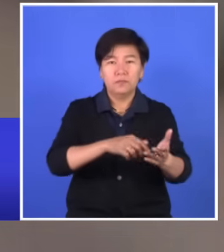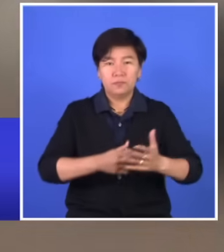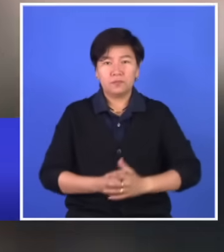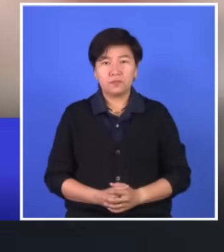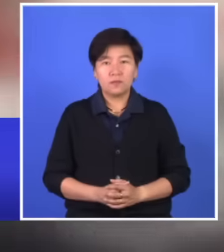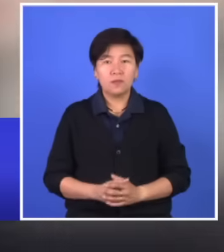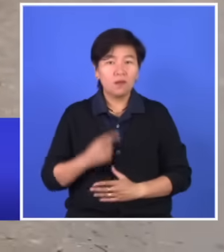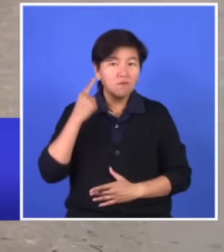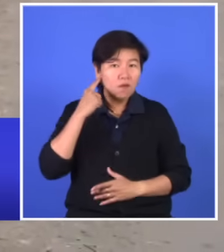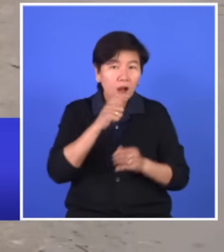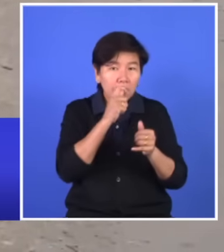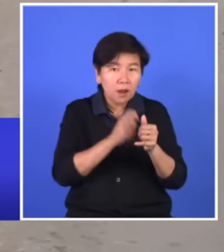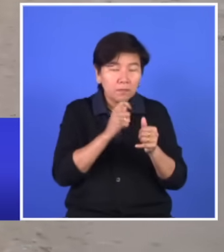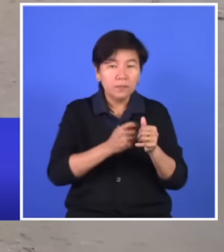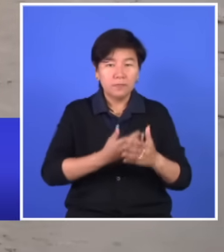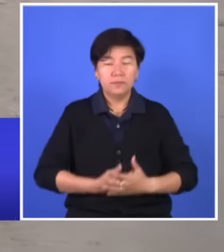รถ